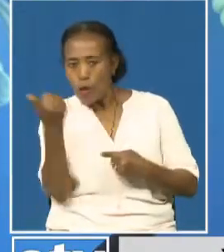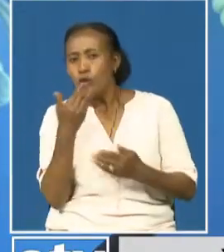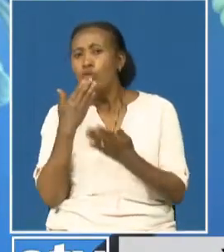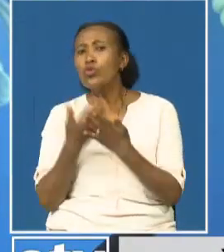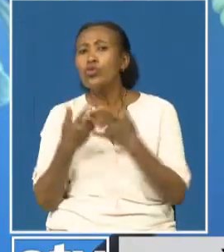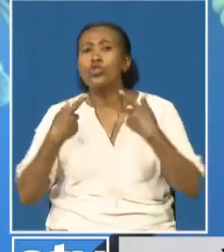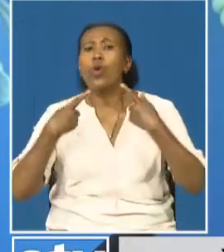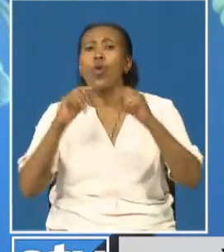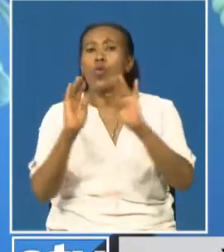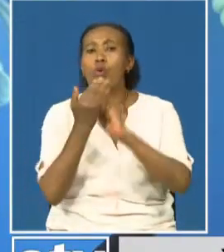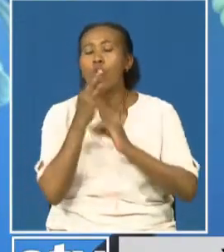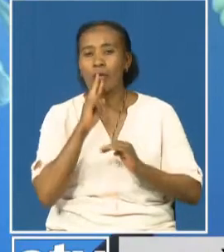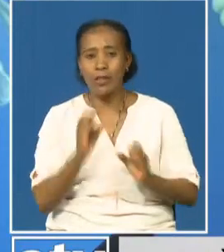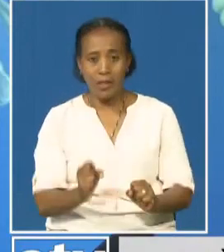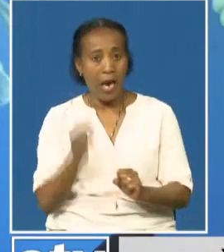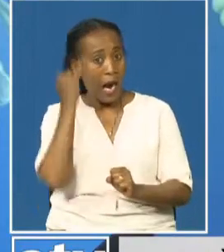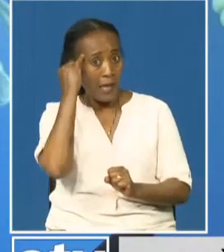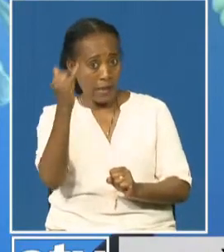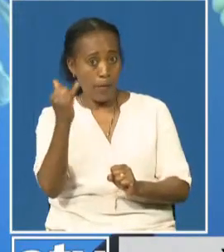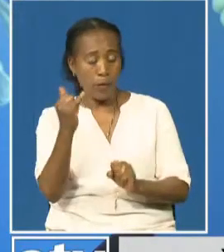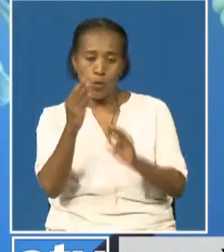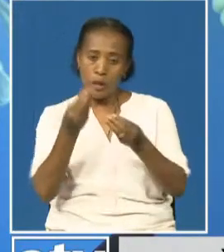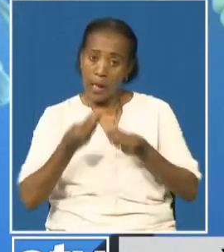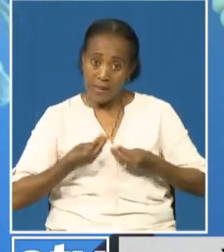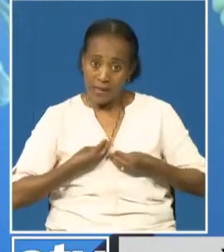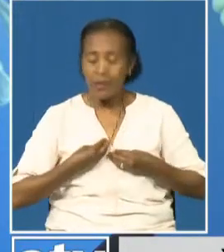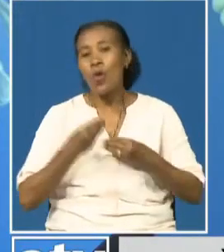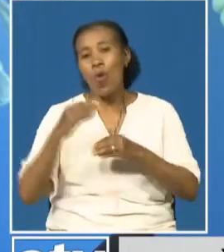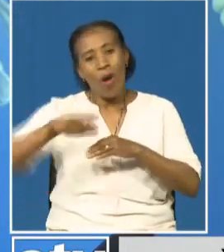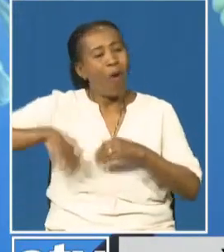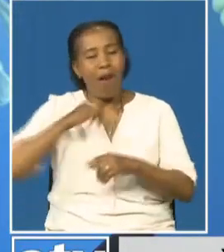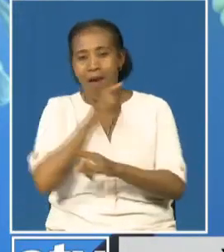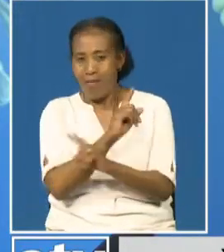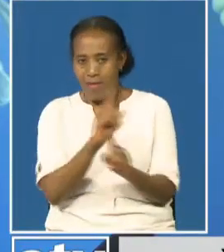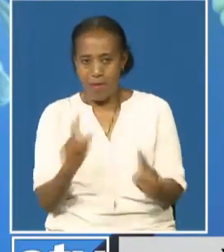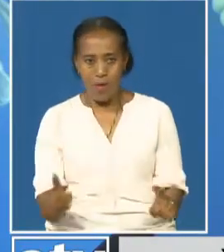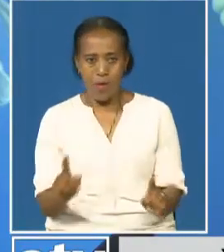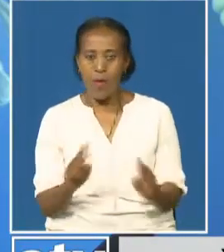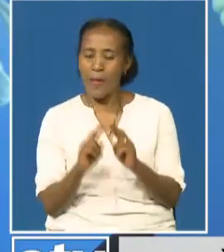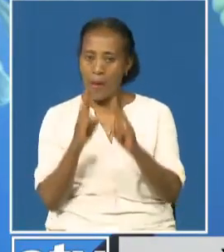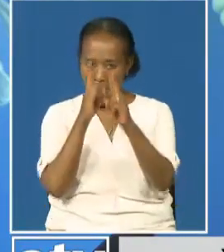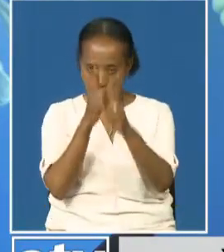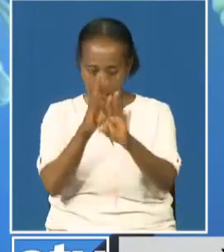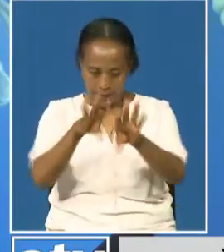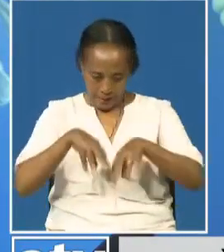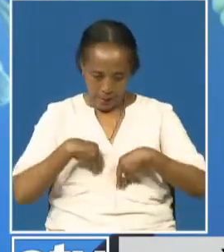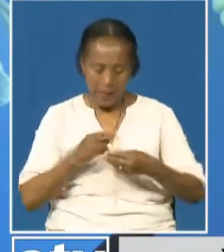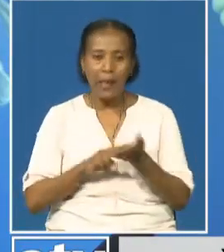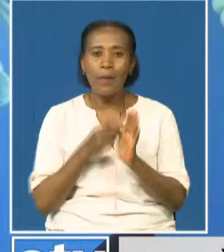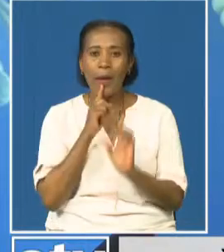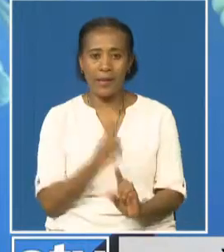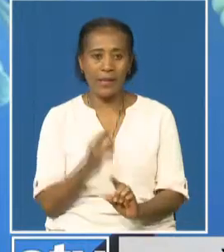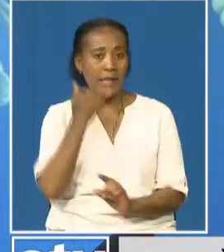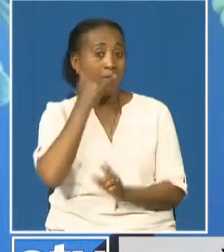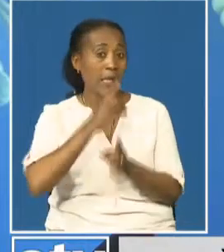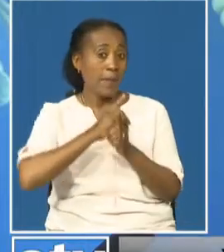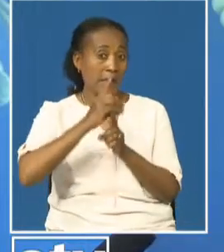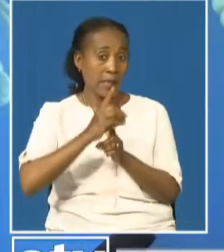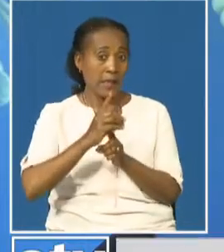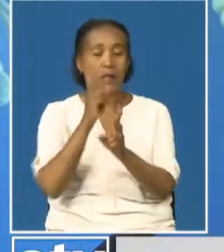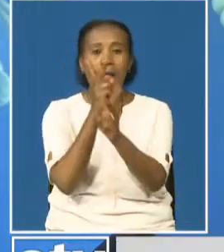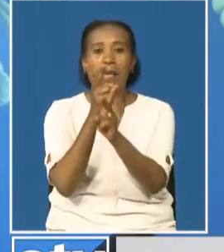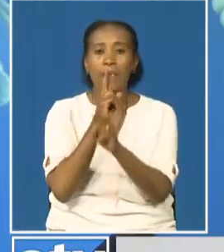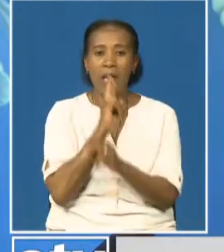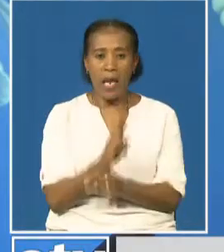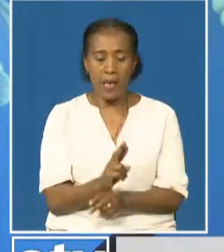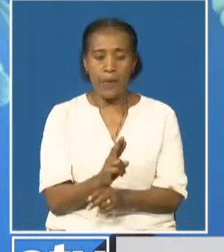ጥሩ ተሞክሮ ይሆናልና ሀሳባችሁን ከመስጠት ወደኋላ አትበሉ። በጣም አክብረን እንቀበላለን ማለት ነው። የስልክ መስመሮቻችንን